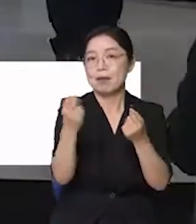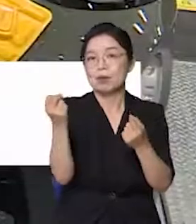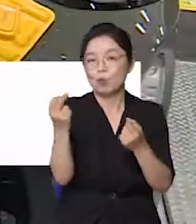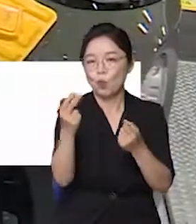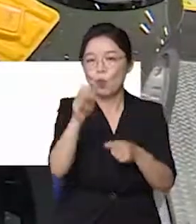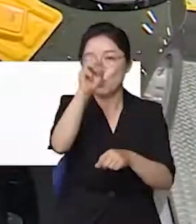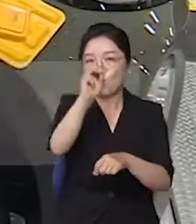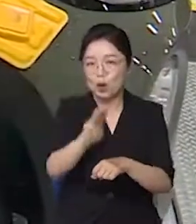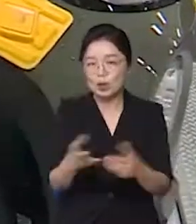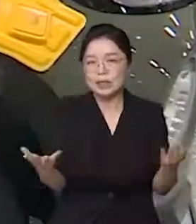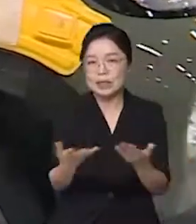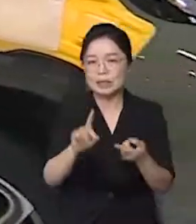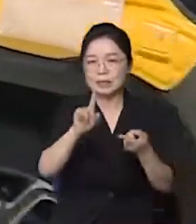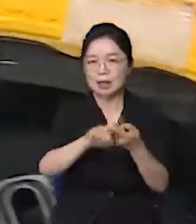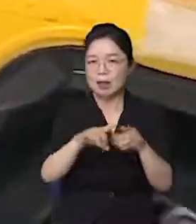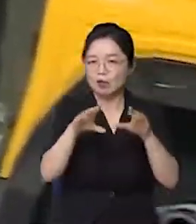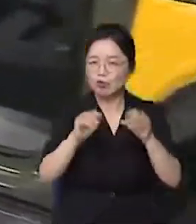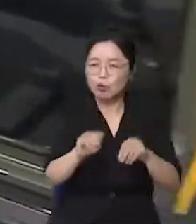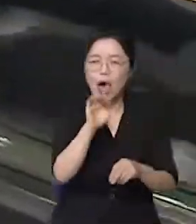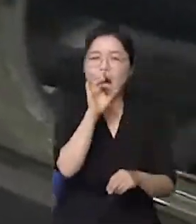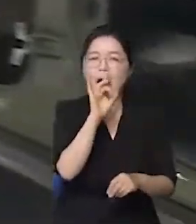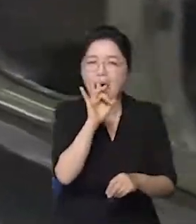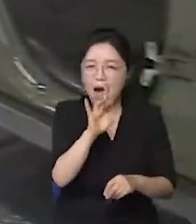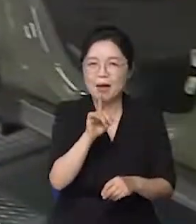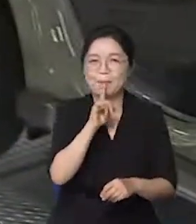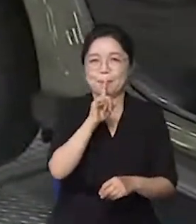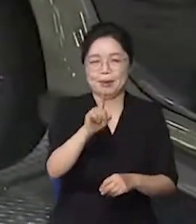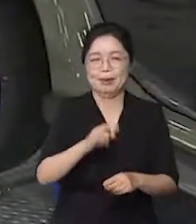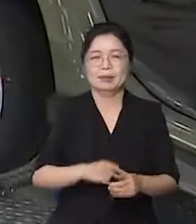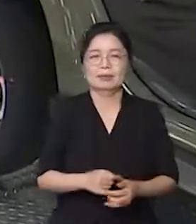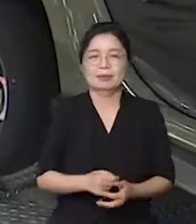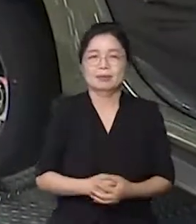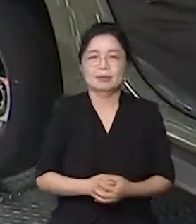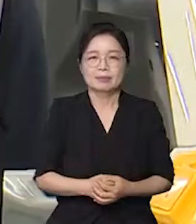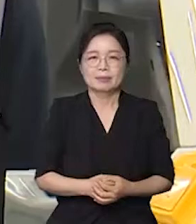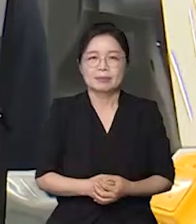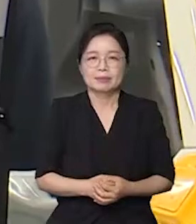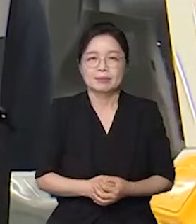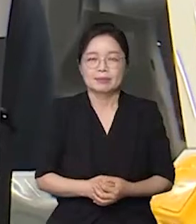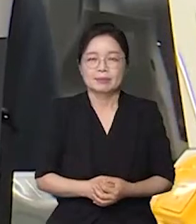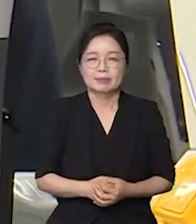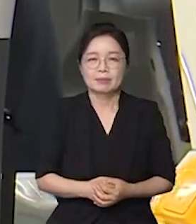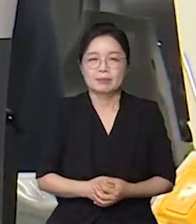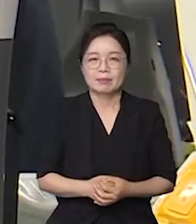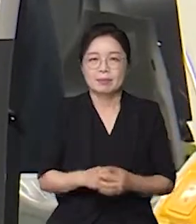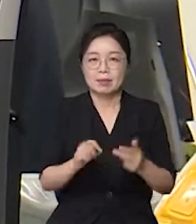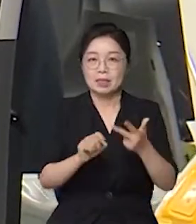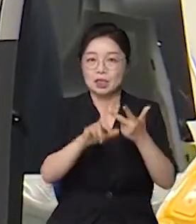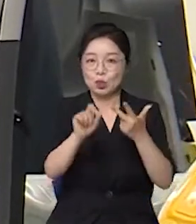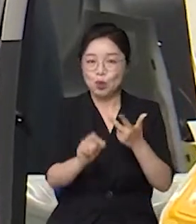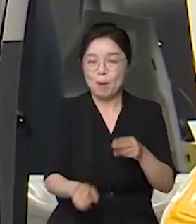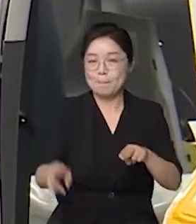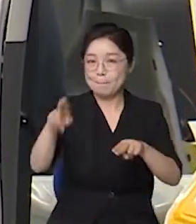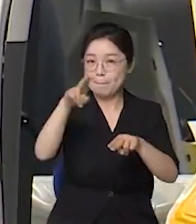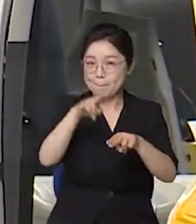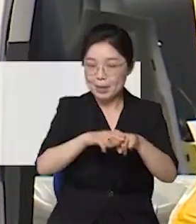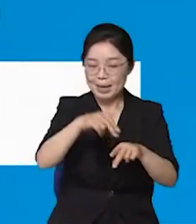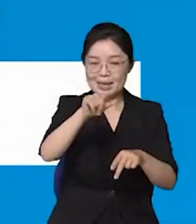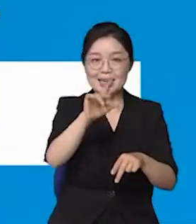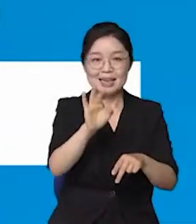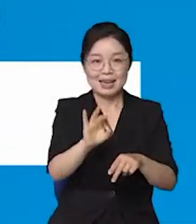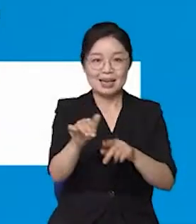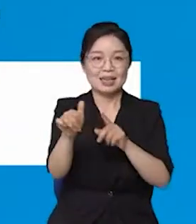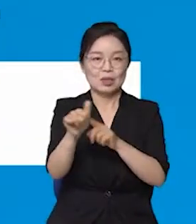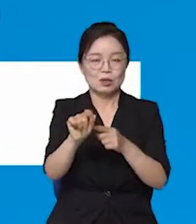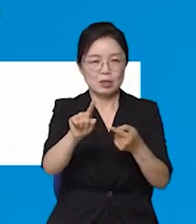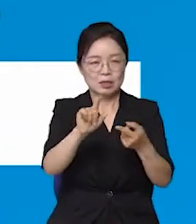일자리가 여기서 멈춰선 안 된다고 목소리를 높였습니다. 다음 달 1일 취임하는 강기정 당선인이